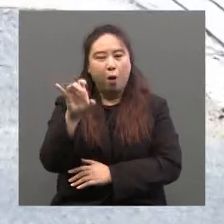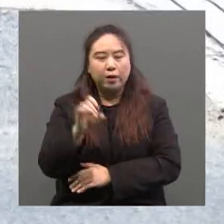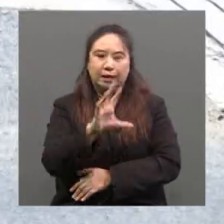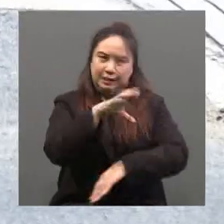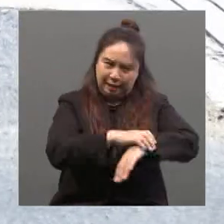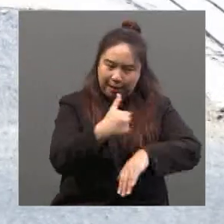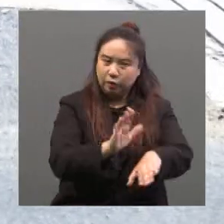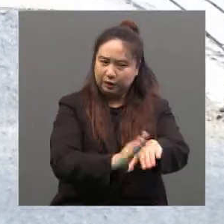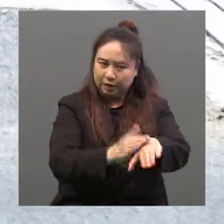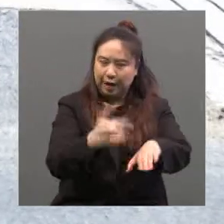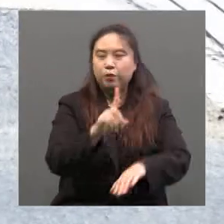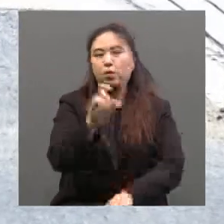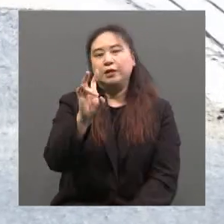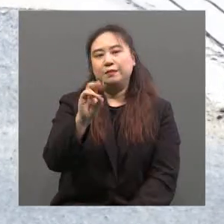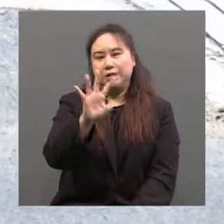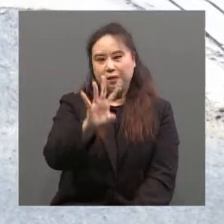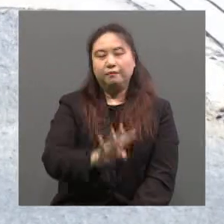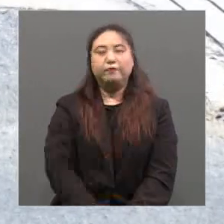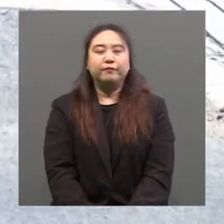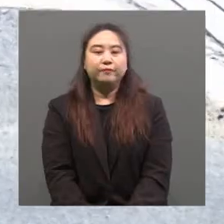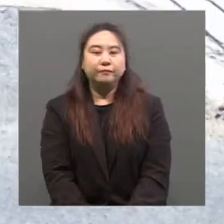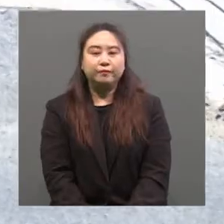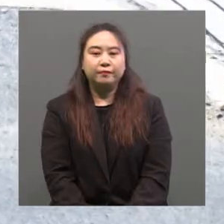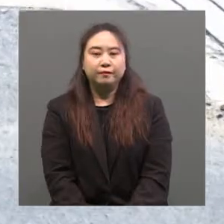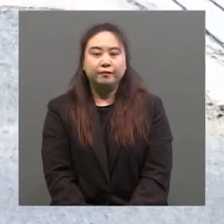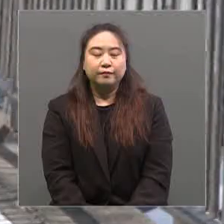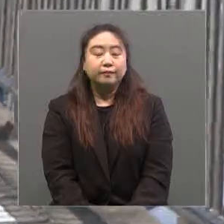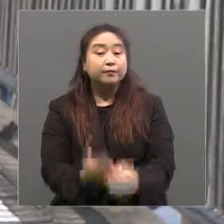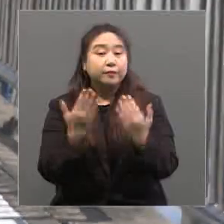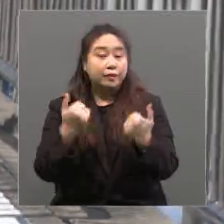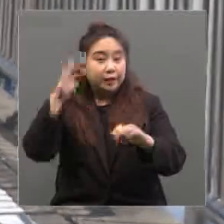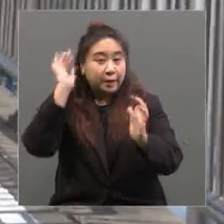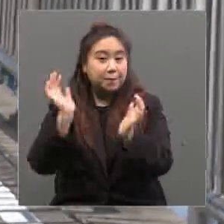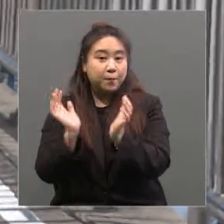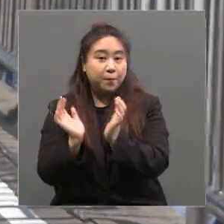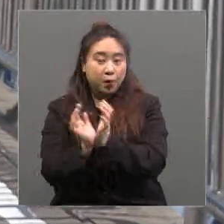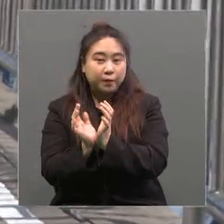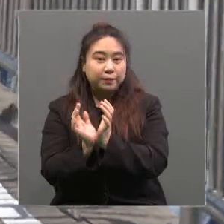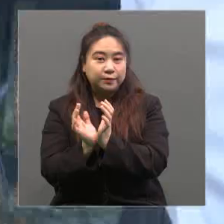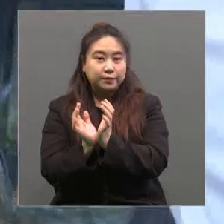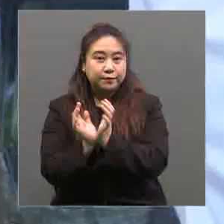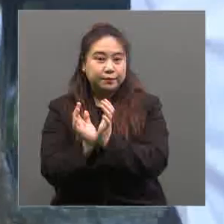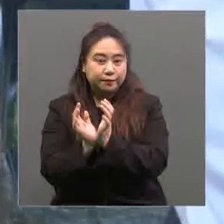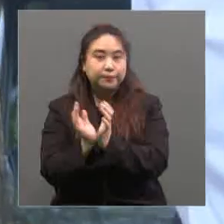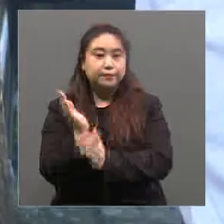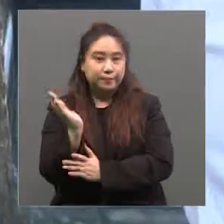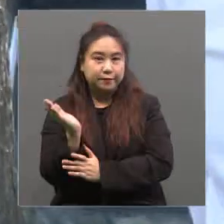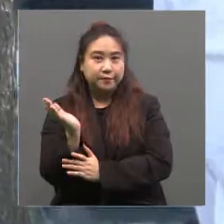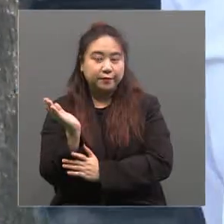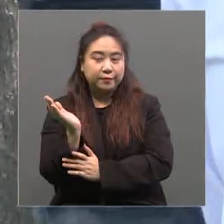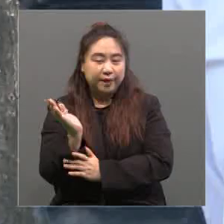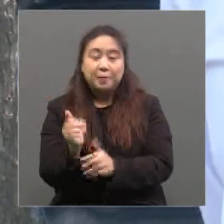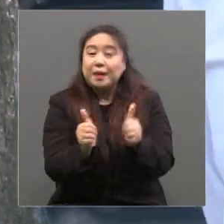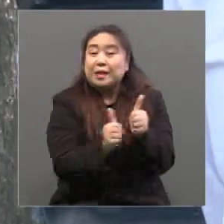ตักเตือนกันไป 174รายด้วยนะครับโดยทางด้านของพลตำรวจเอกอดีตงามจิตสุขศรีนะครับที่ปรึกษา